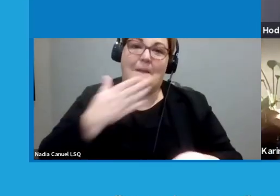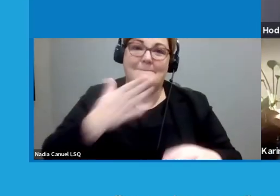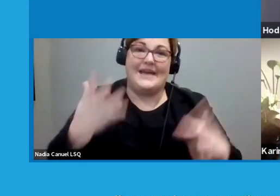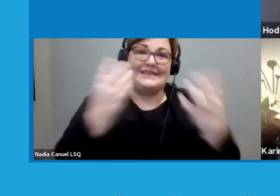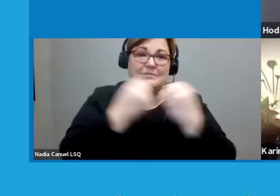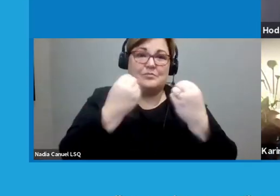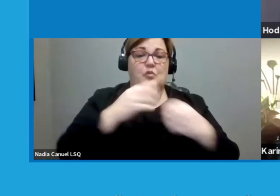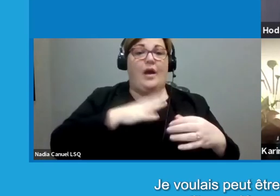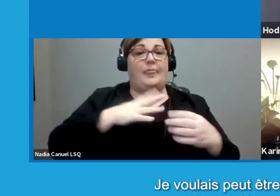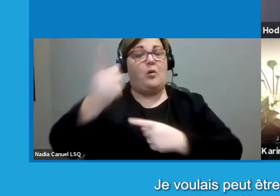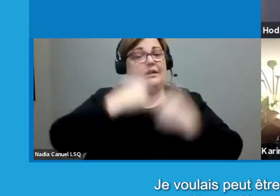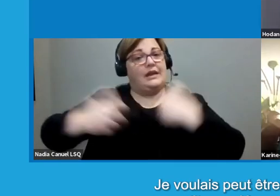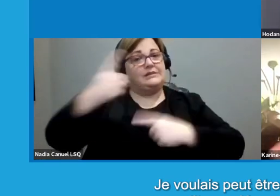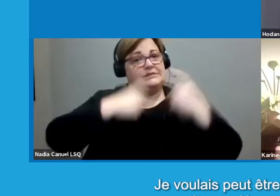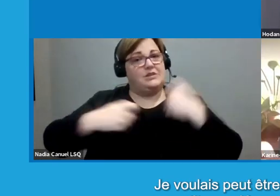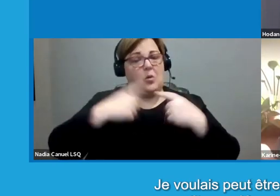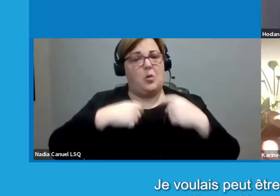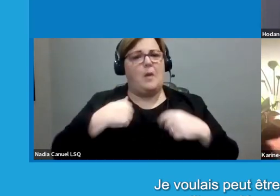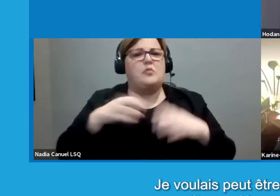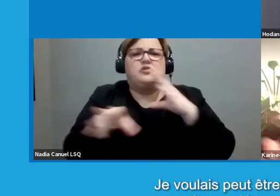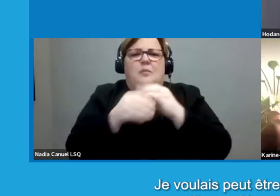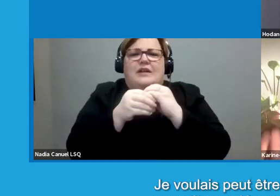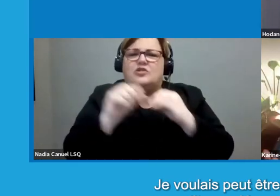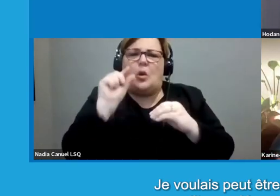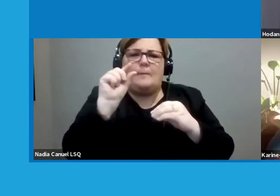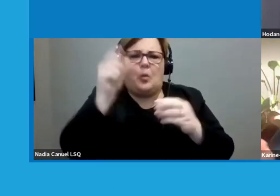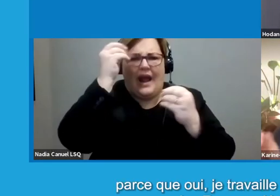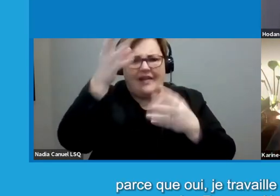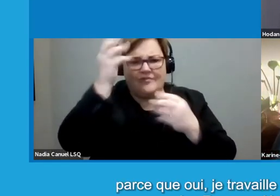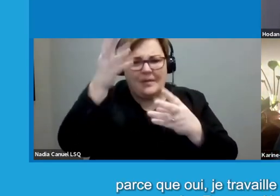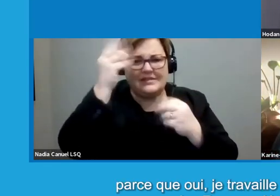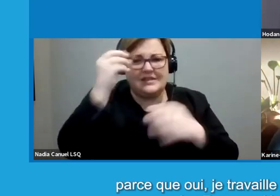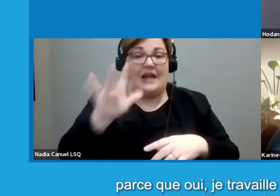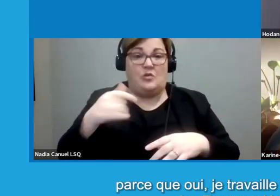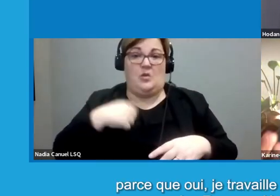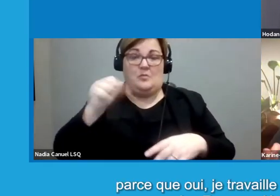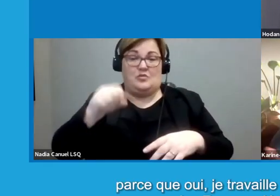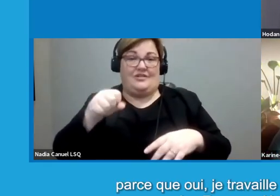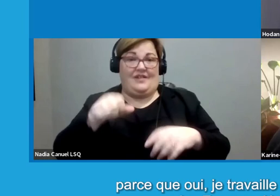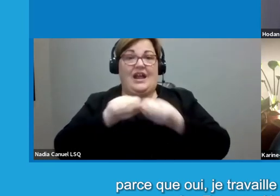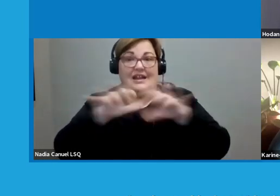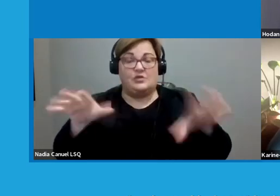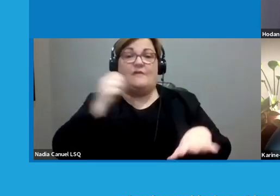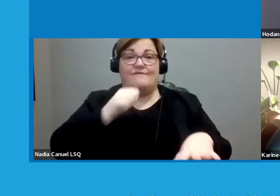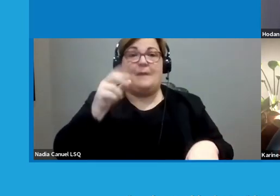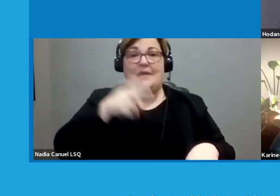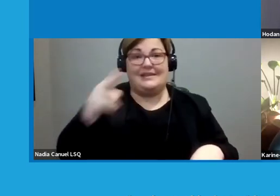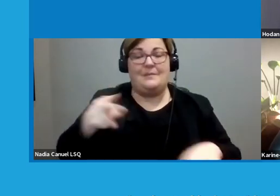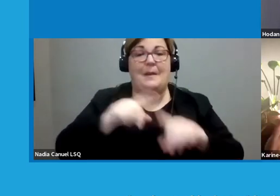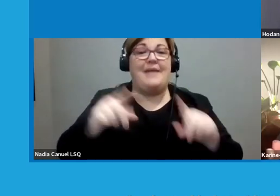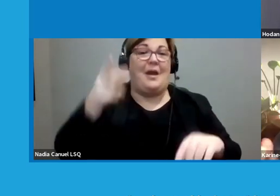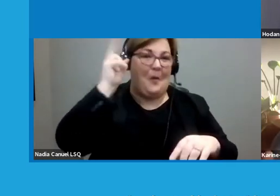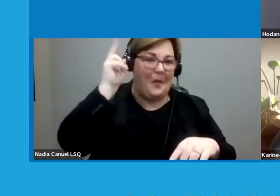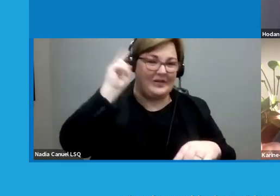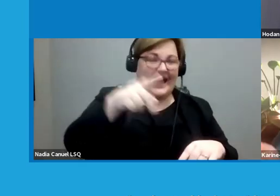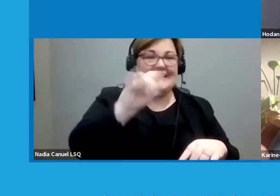quelques questions qui ont été posées. Je vais peut-être juste rajouter un petit complément d'information parce que oui, je travaille réseau avec son femme handicapée puisque Odane et